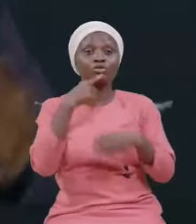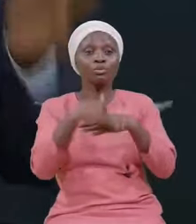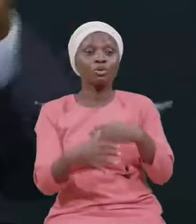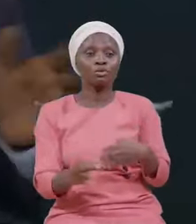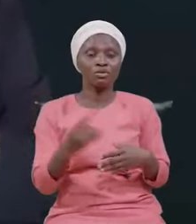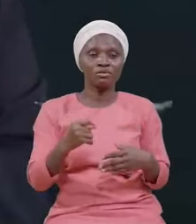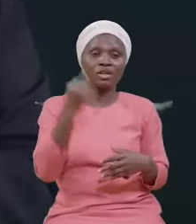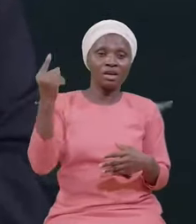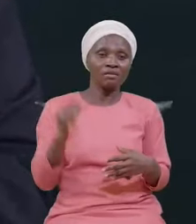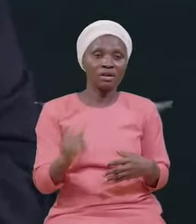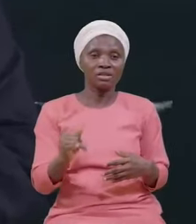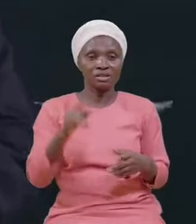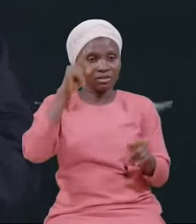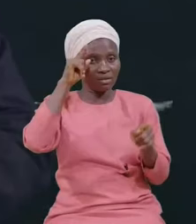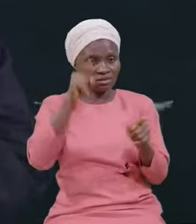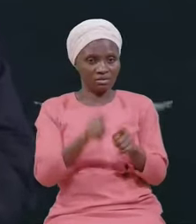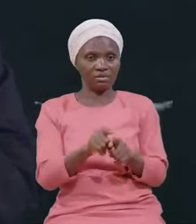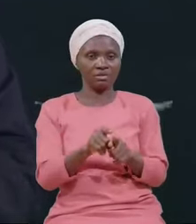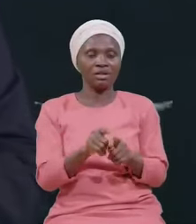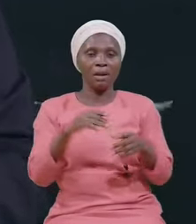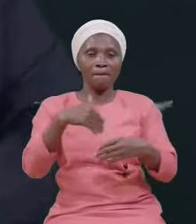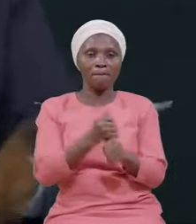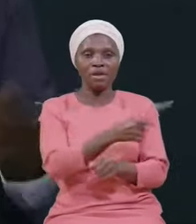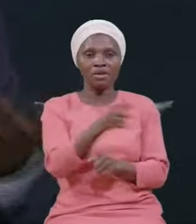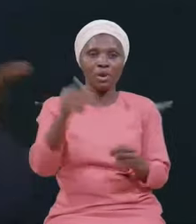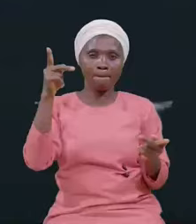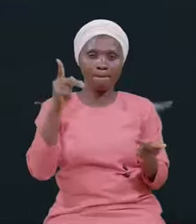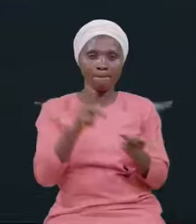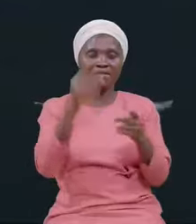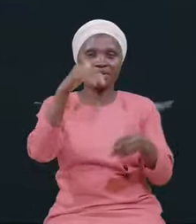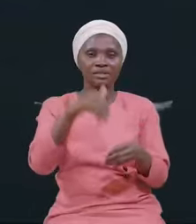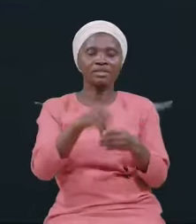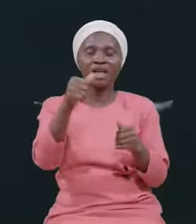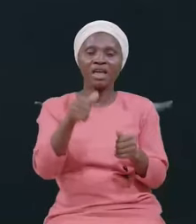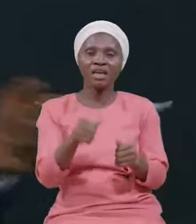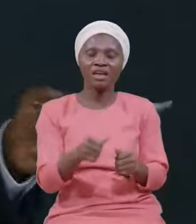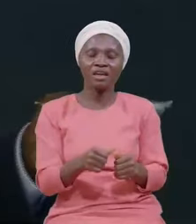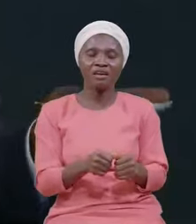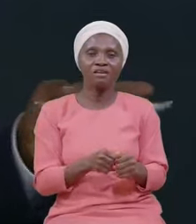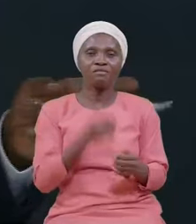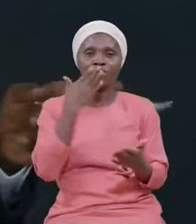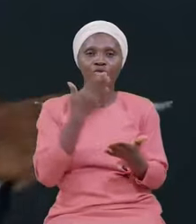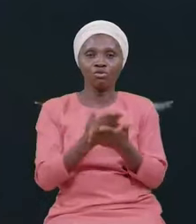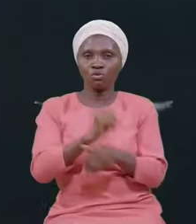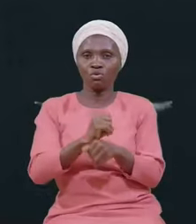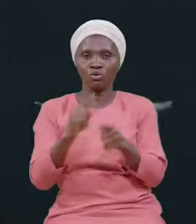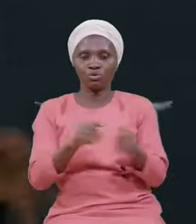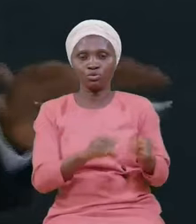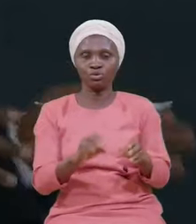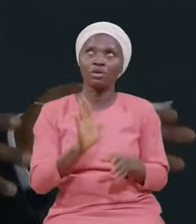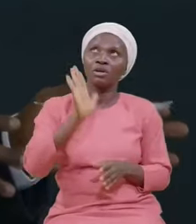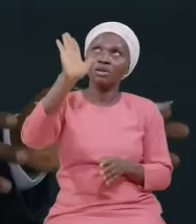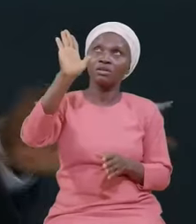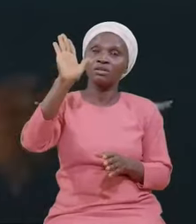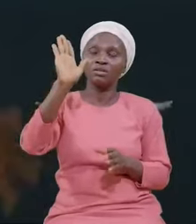verset 21, vous rend capable de toute bonne œuvre pour l'accomplissement de sa volonté et fasse en